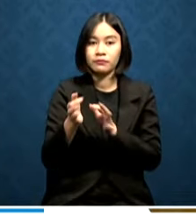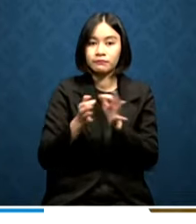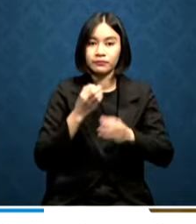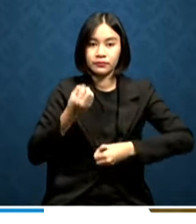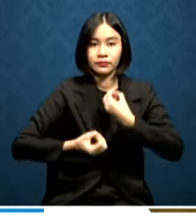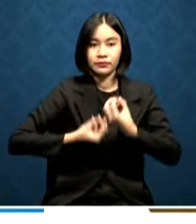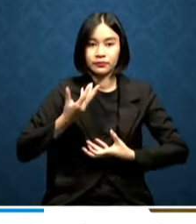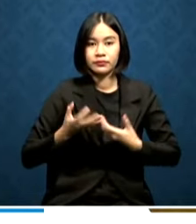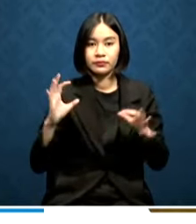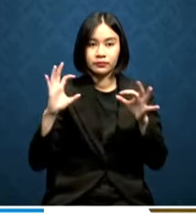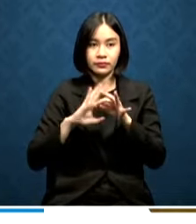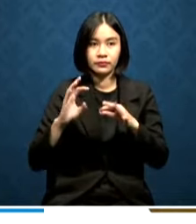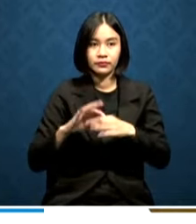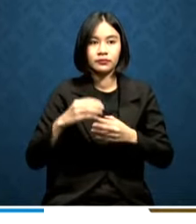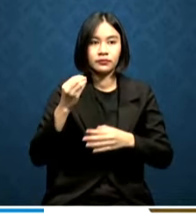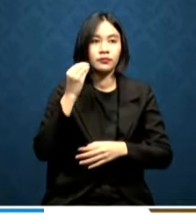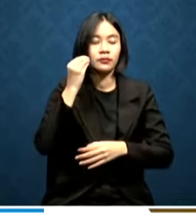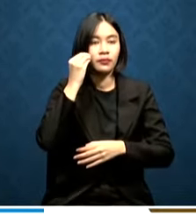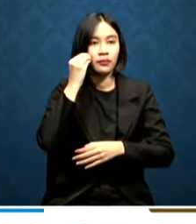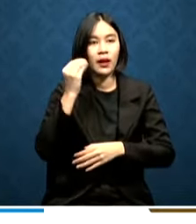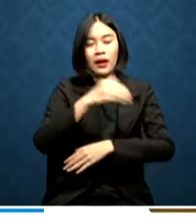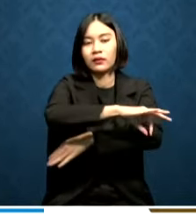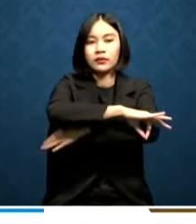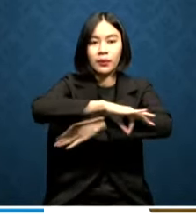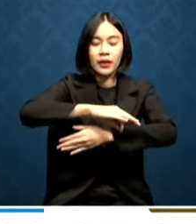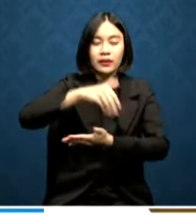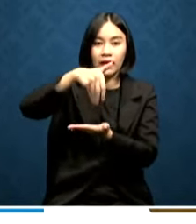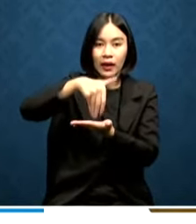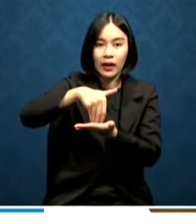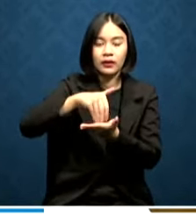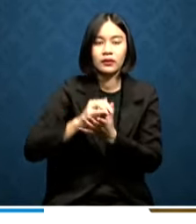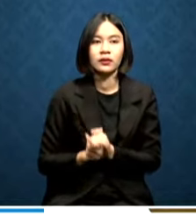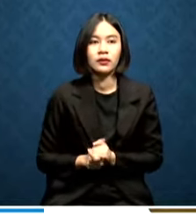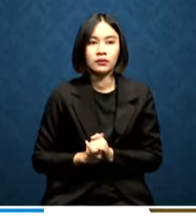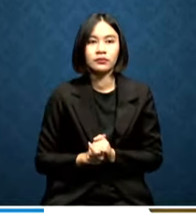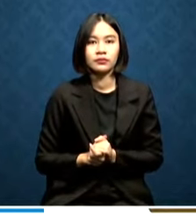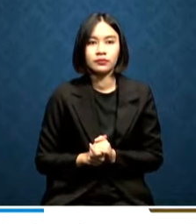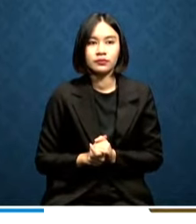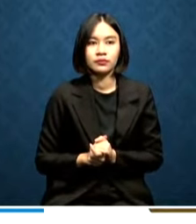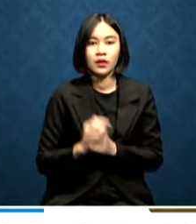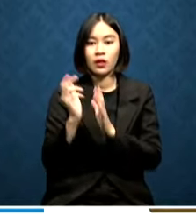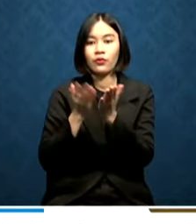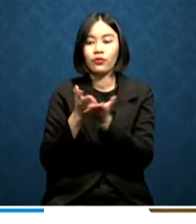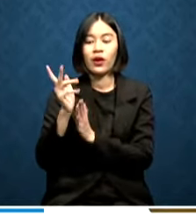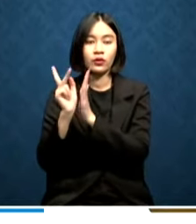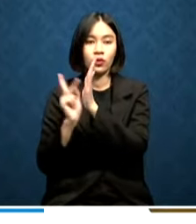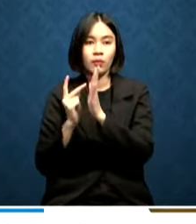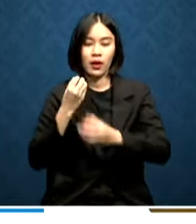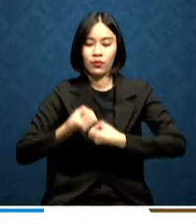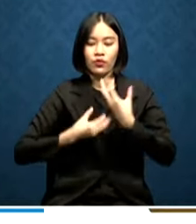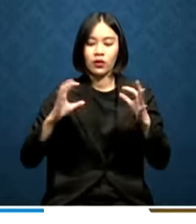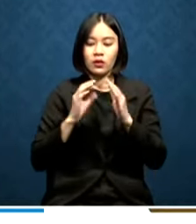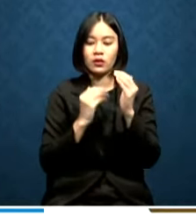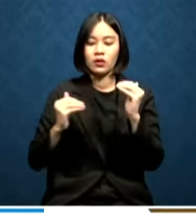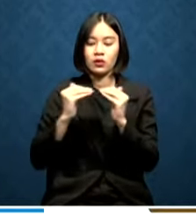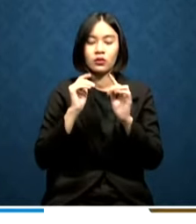นเรื่องเกี่ยวกับทะเบียนบ้านกลางแล้วก็ทางกฤษฎีกาให้ความเห็นเรื่องเกี่ยวกับเรื่องสิทธิที่ท่